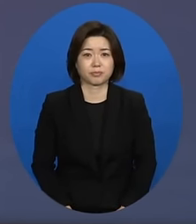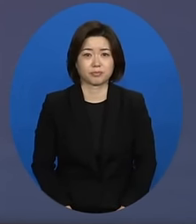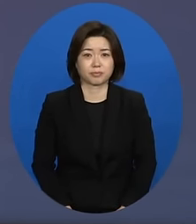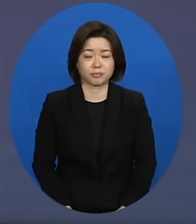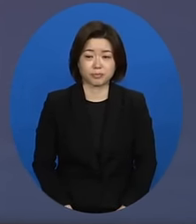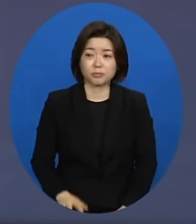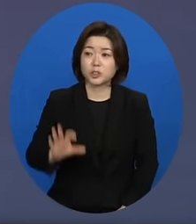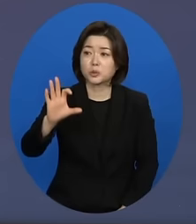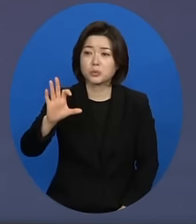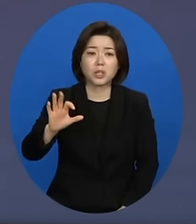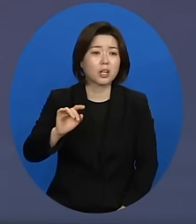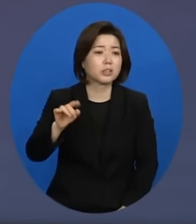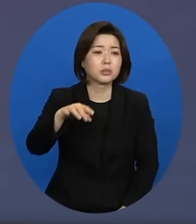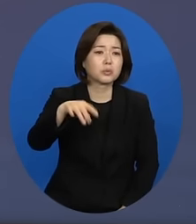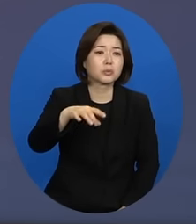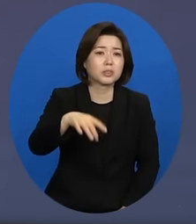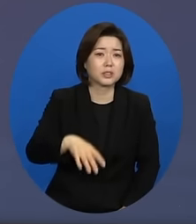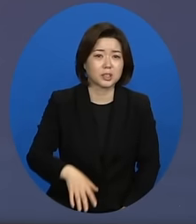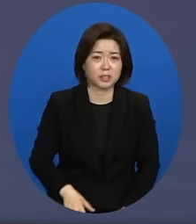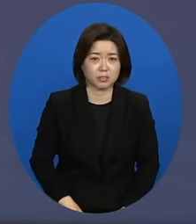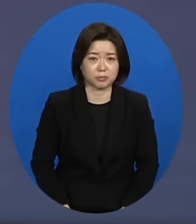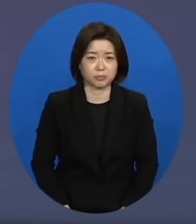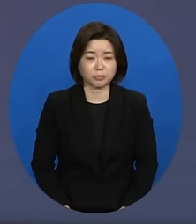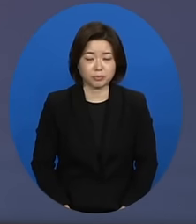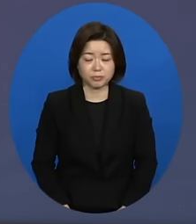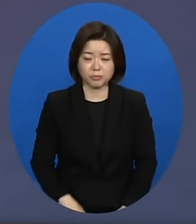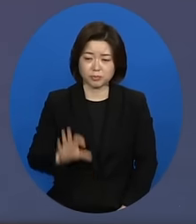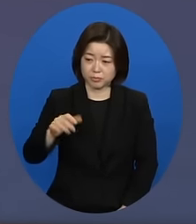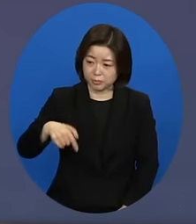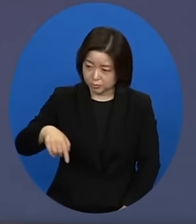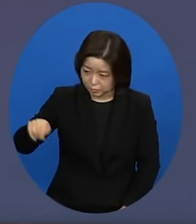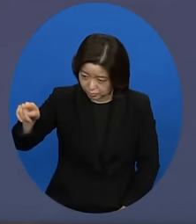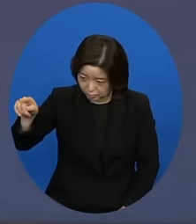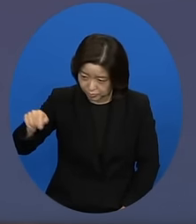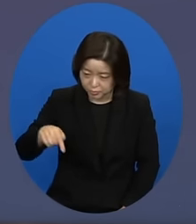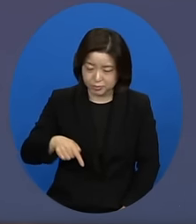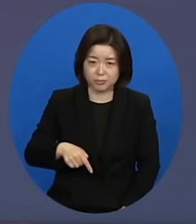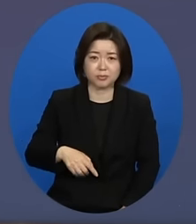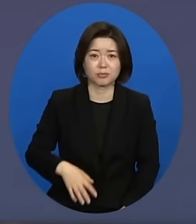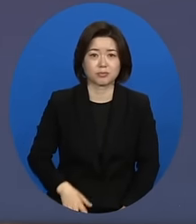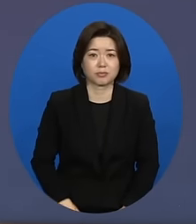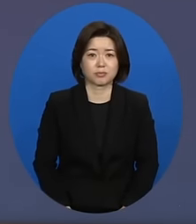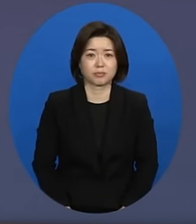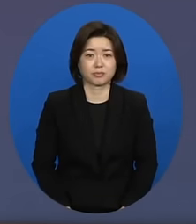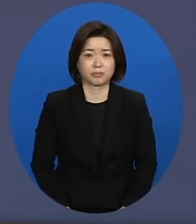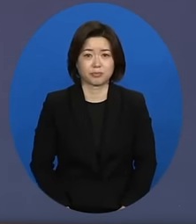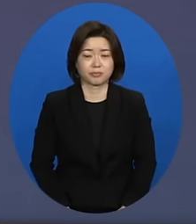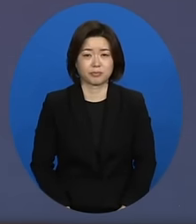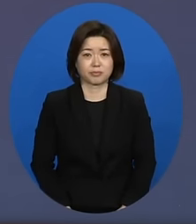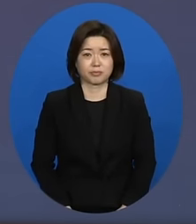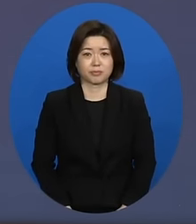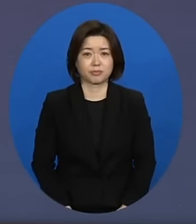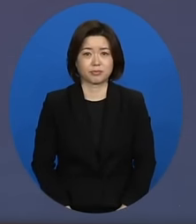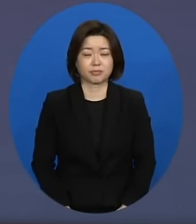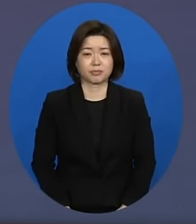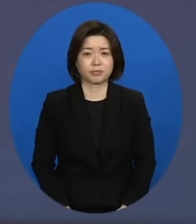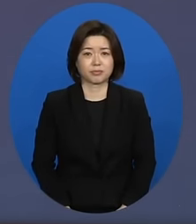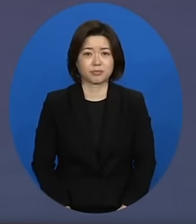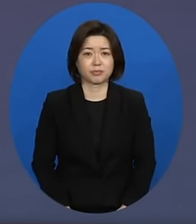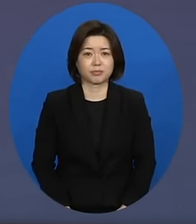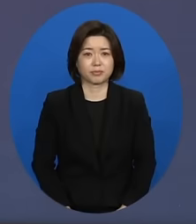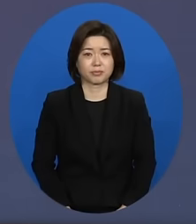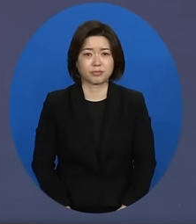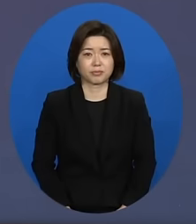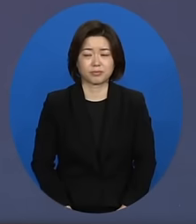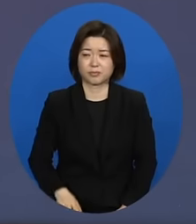화장실이 어디 있어요? 화장실에 갔다가 나와서 아빠 방이